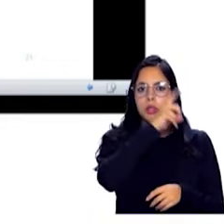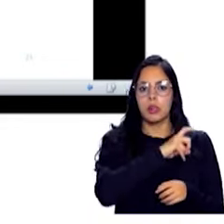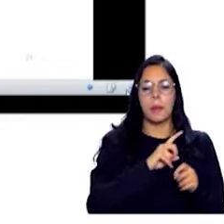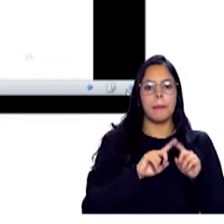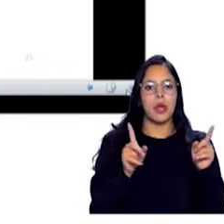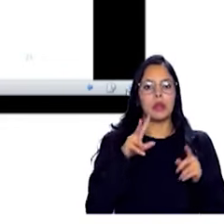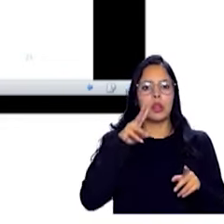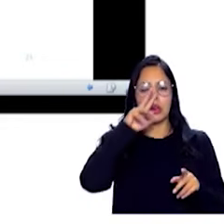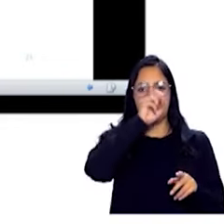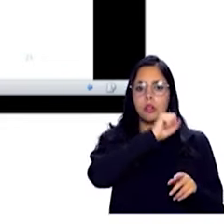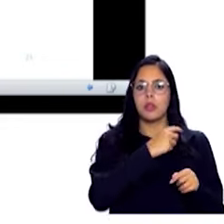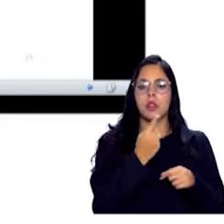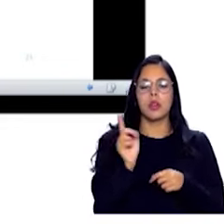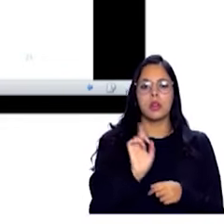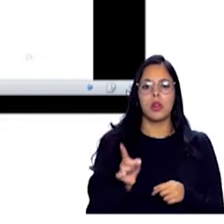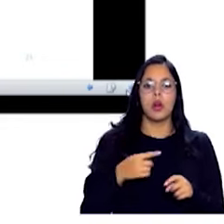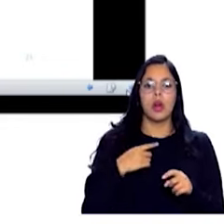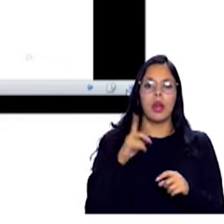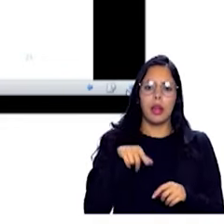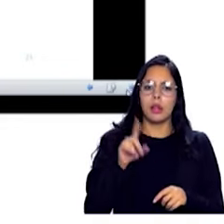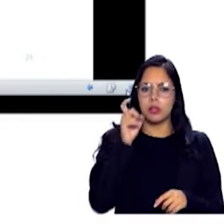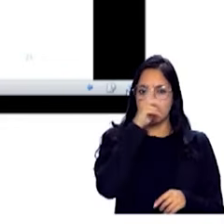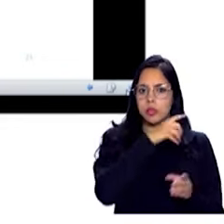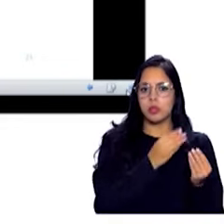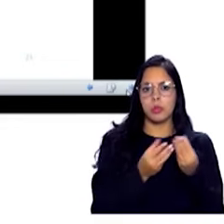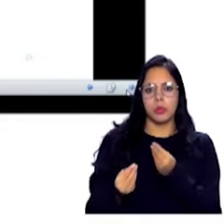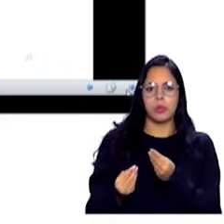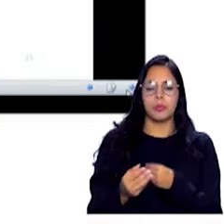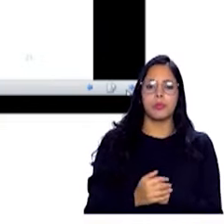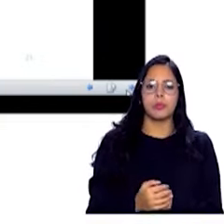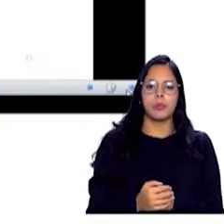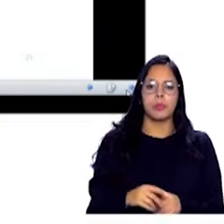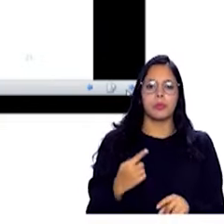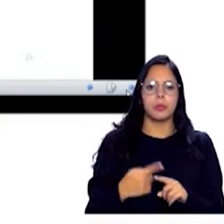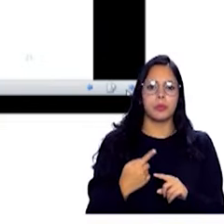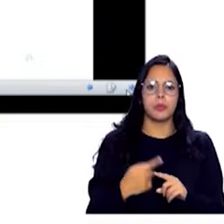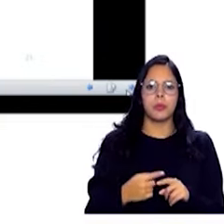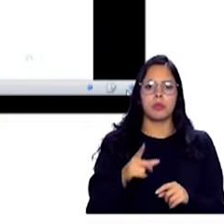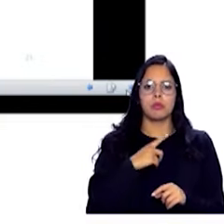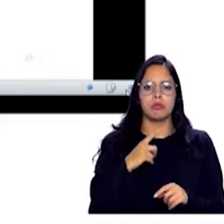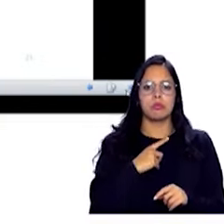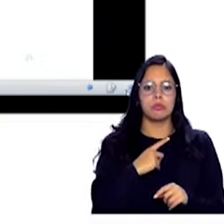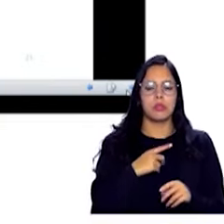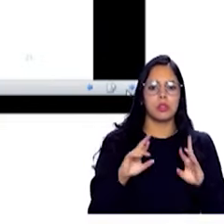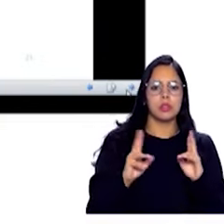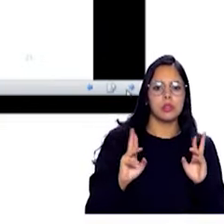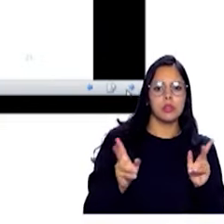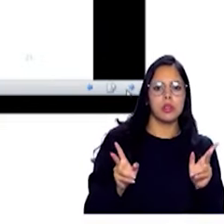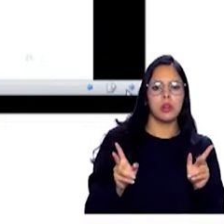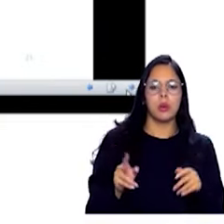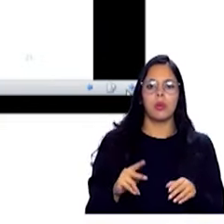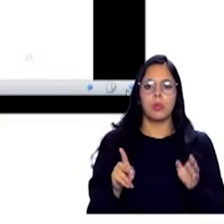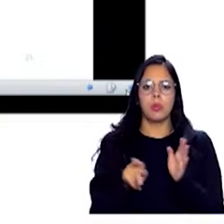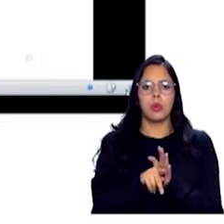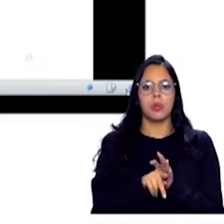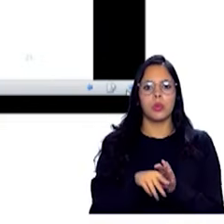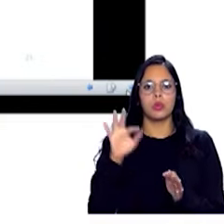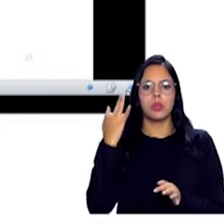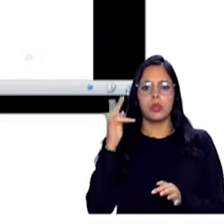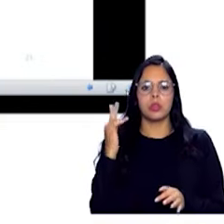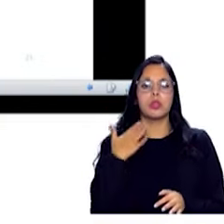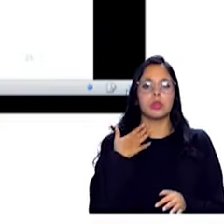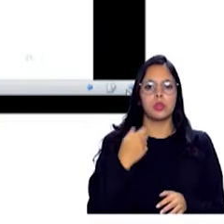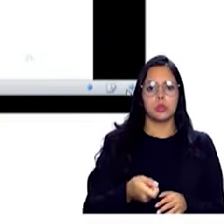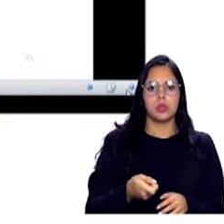inoltre sempre a differenza Della sesin pura V francese Il Giudice che dispone al rinvio pregiudiziale tenuto a indicare le